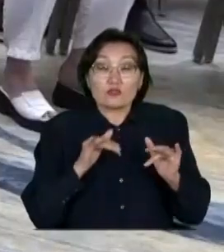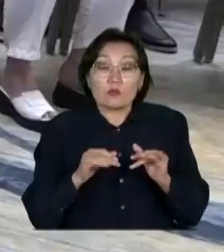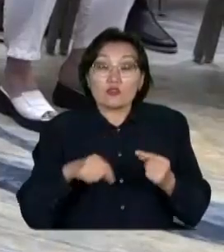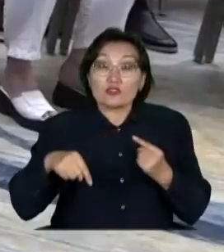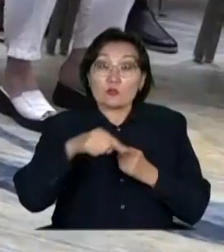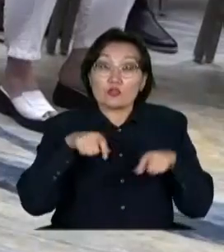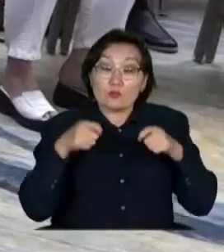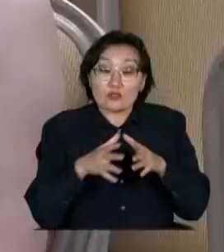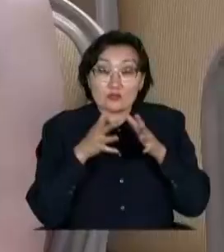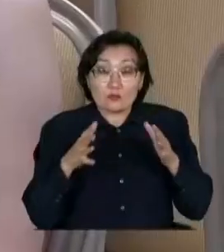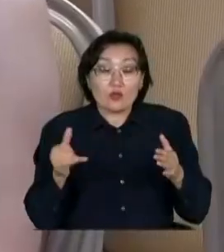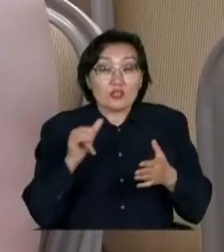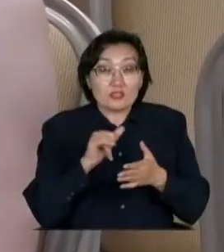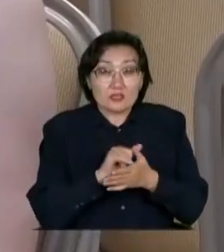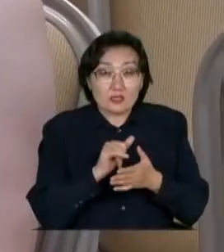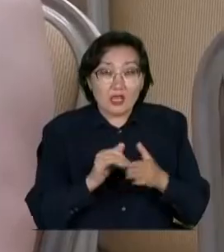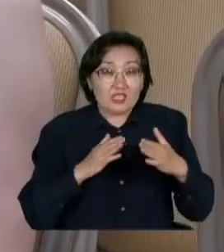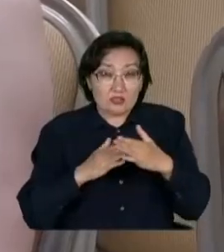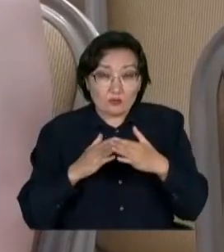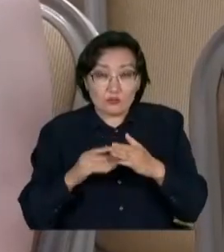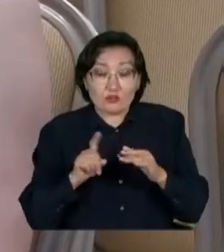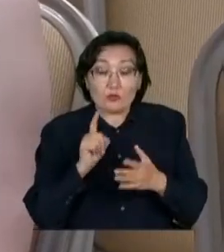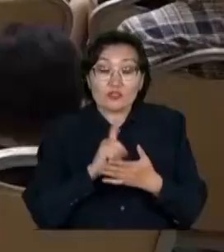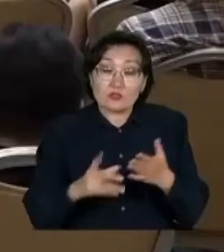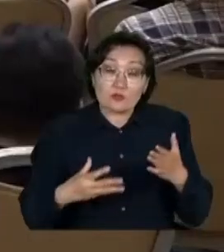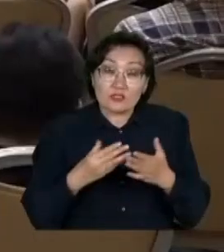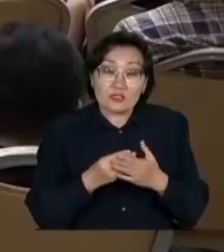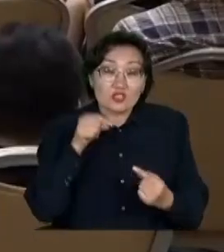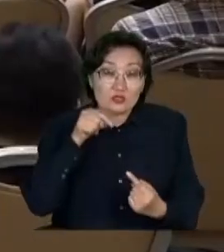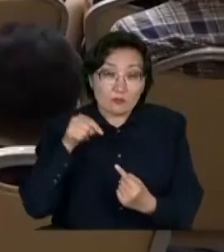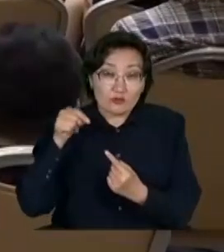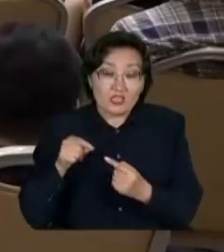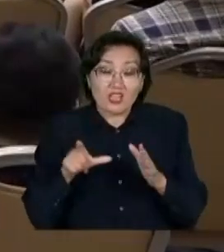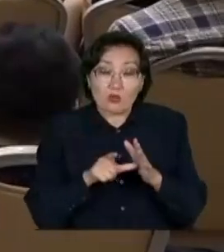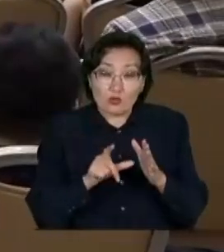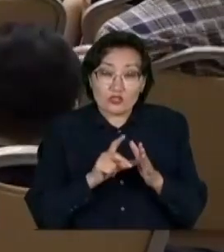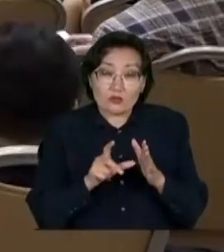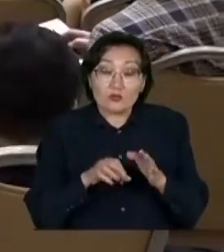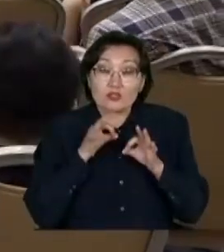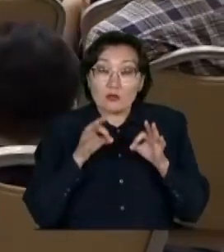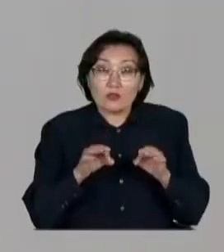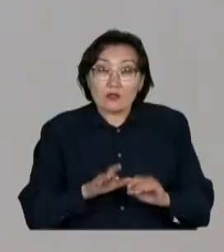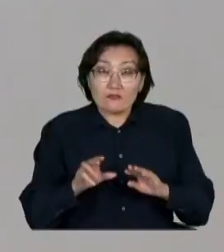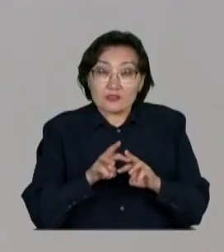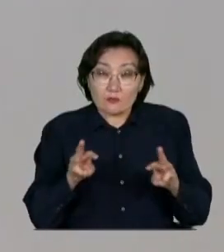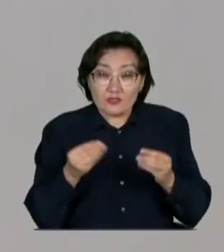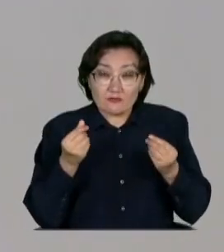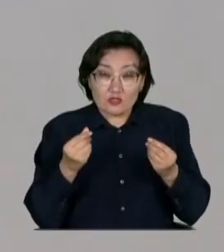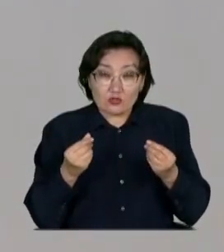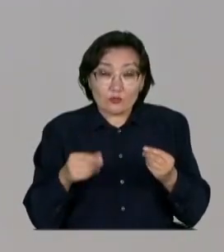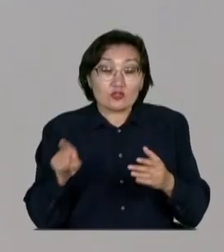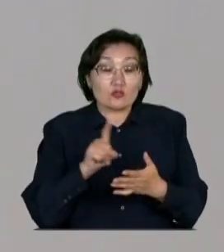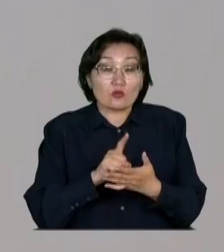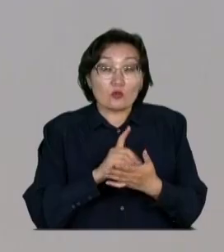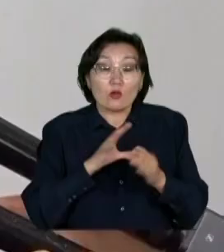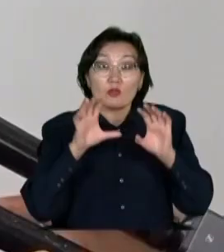бизнеса продают больше установленного ограничения, за что должны платить соответствующие налоги, подчеркнул вице-министр финансов. Все должно